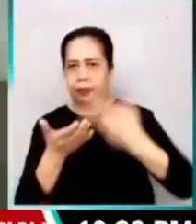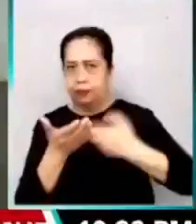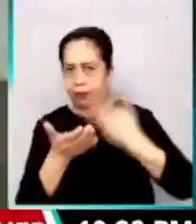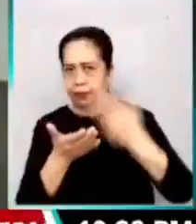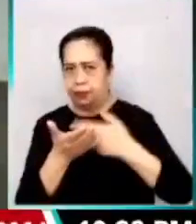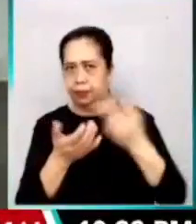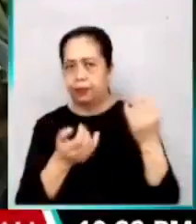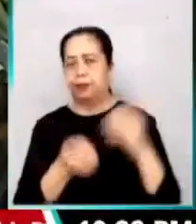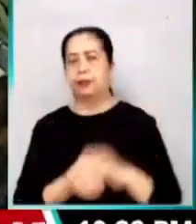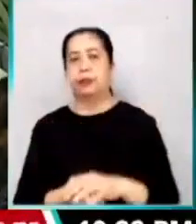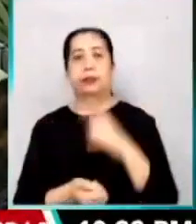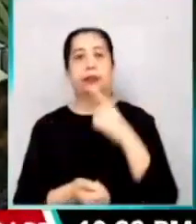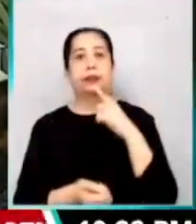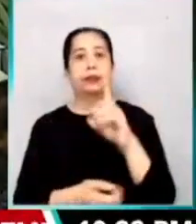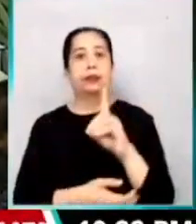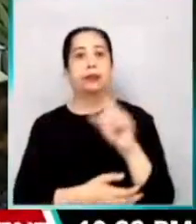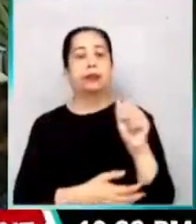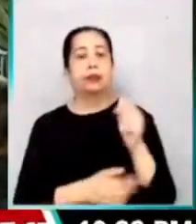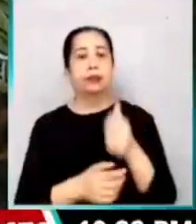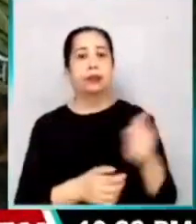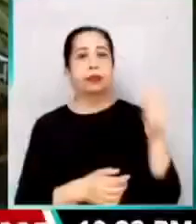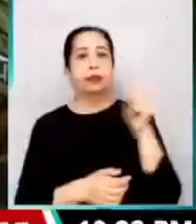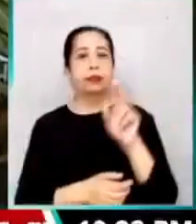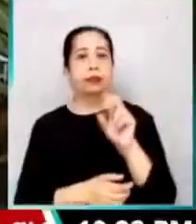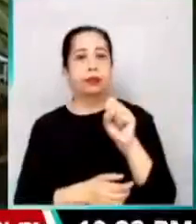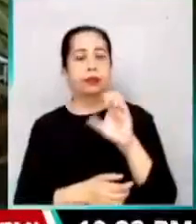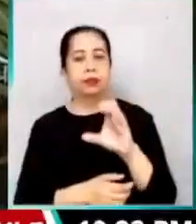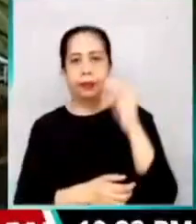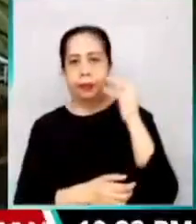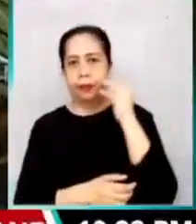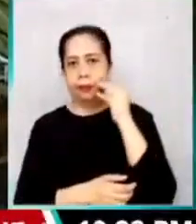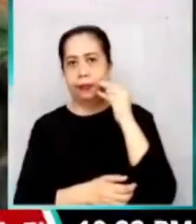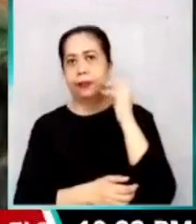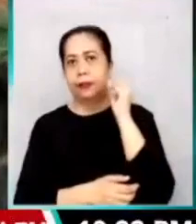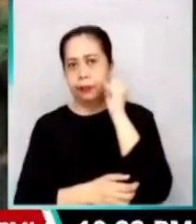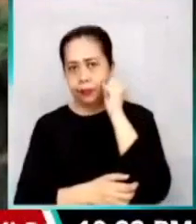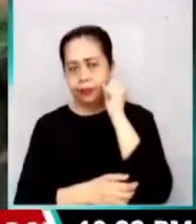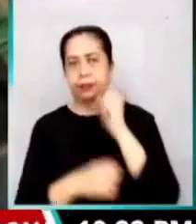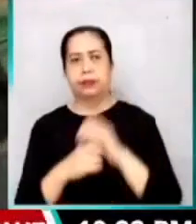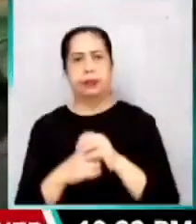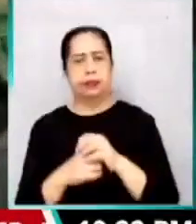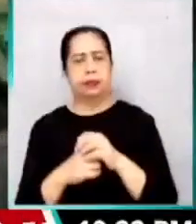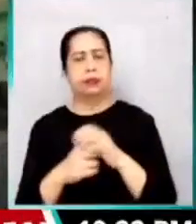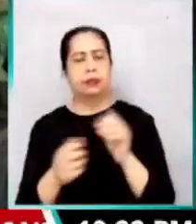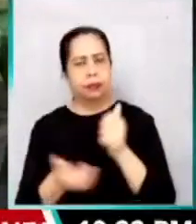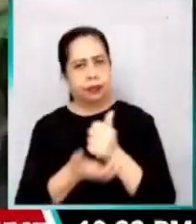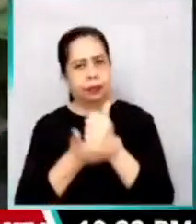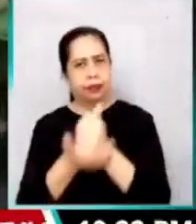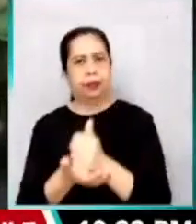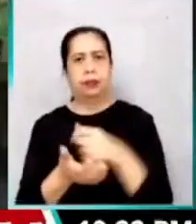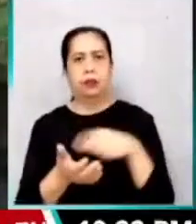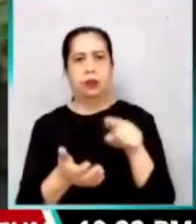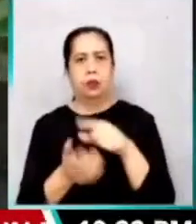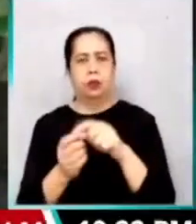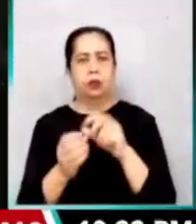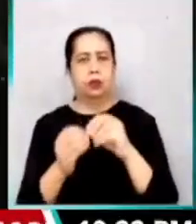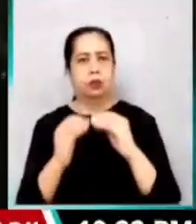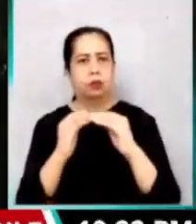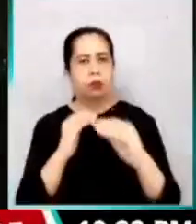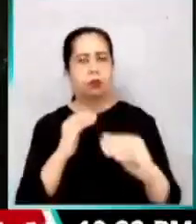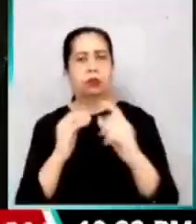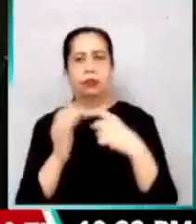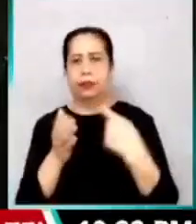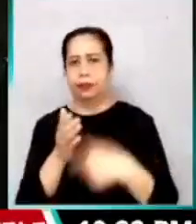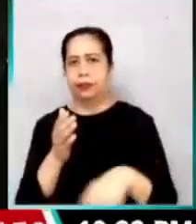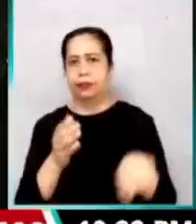kay Department of Agriculture Undersecretary Mercedita Zumbillo, makatutulong ang hakbang para ma-stabilize ang presyo ng